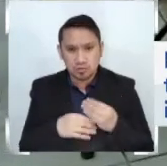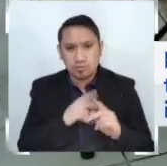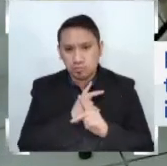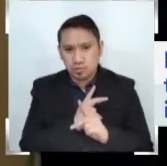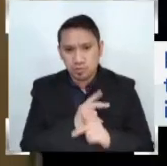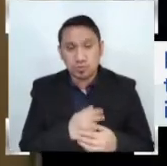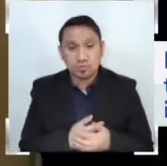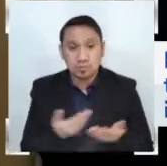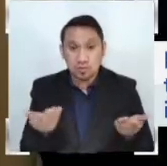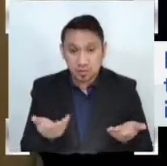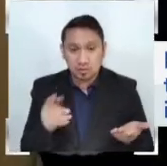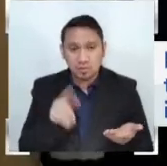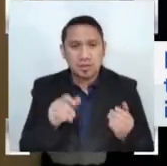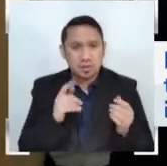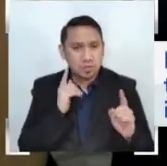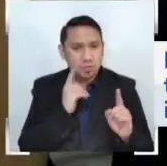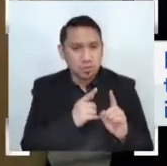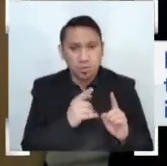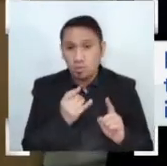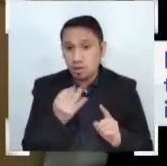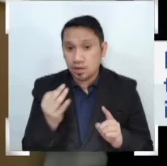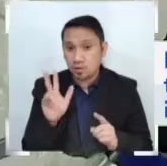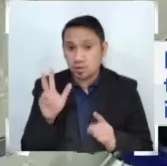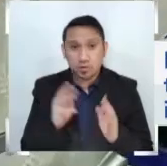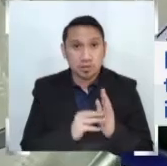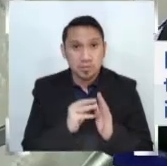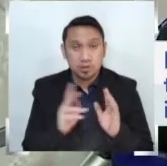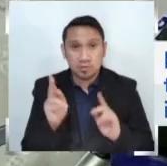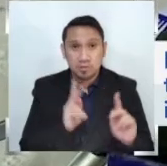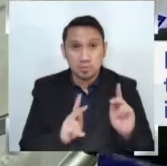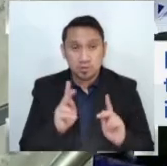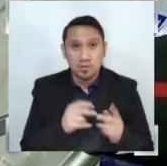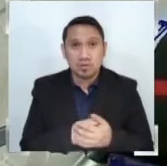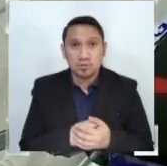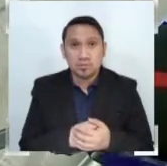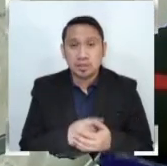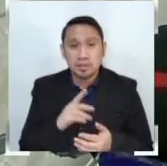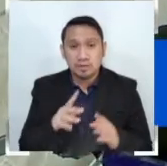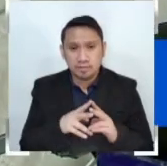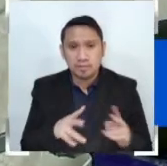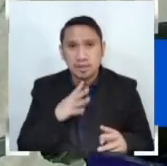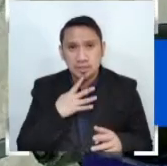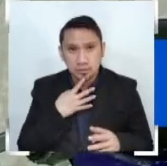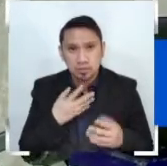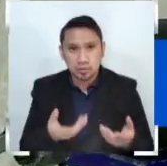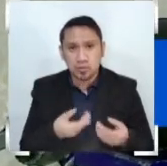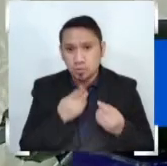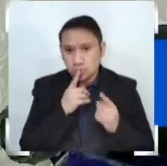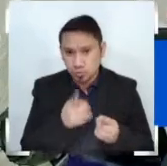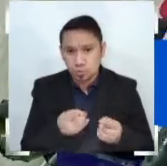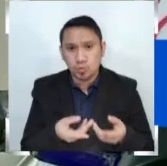mabigyan ang unang booster shot ang aabot sa mahigit 3 milyong individual. Seryoso siya na talagang i-roll out tong vaccination sa ating